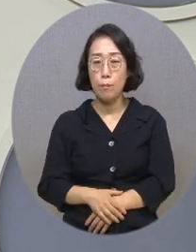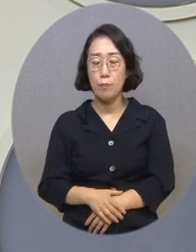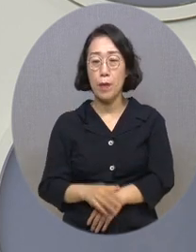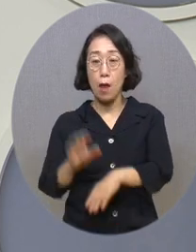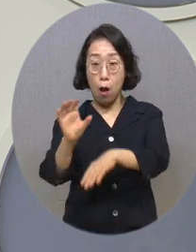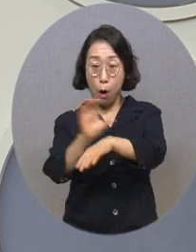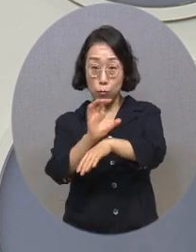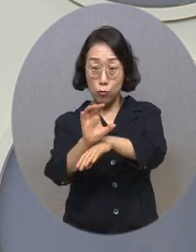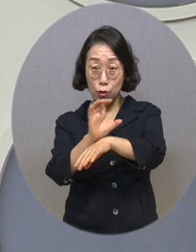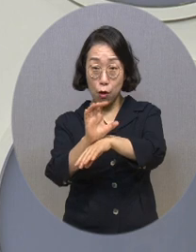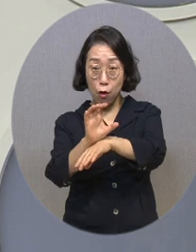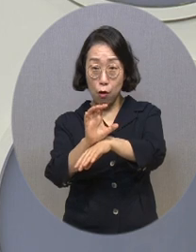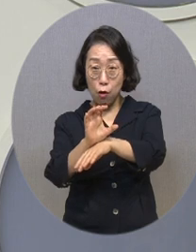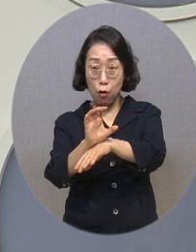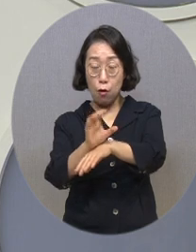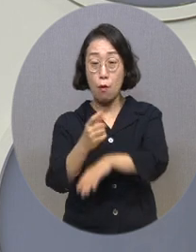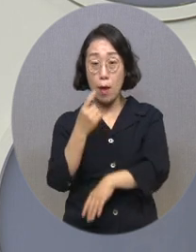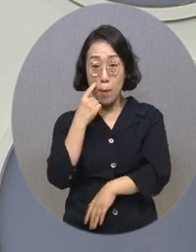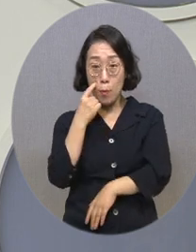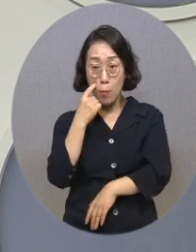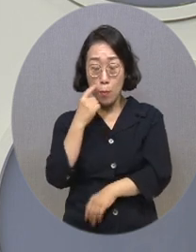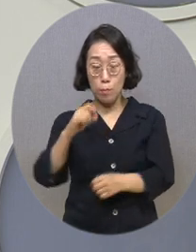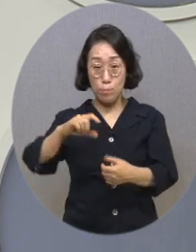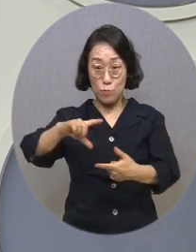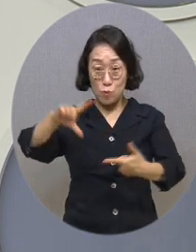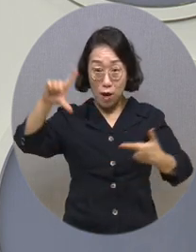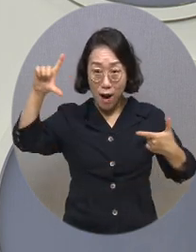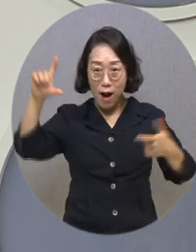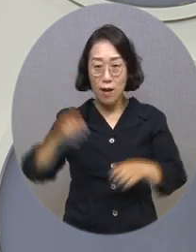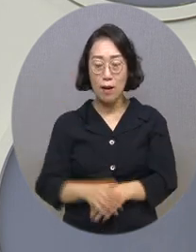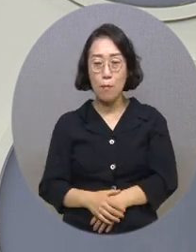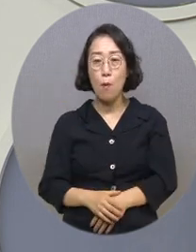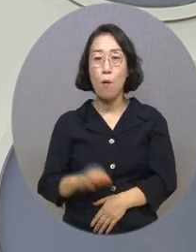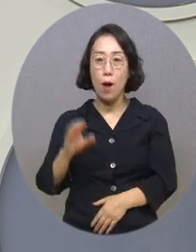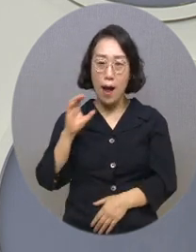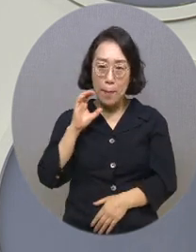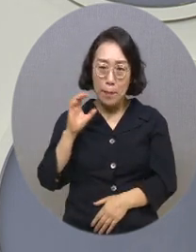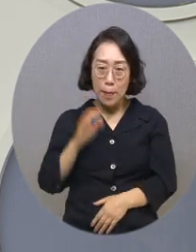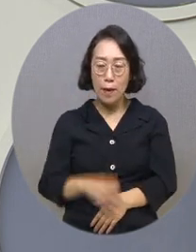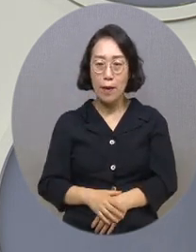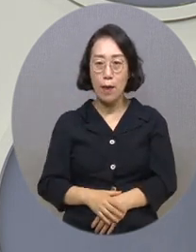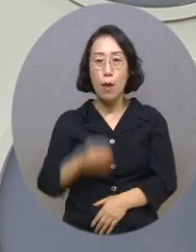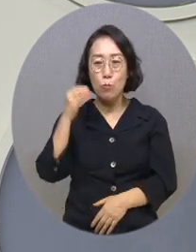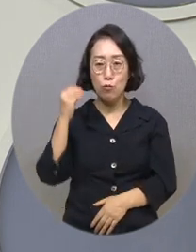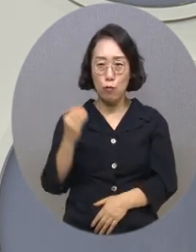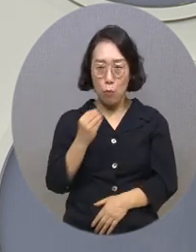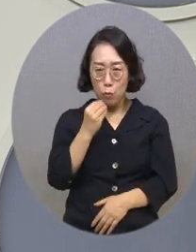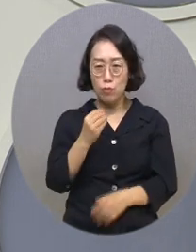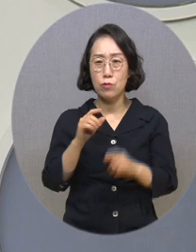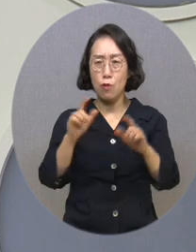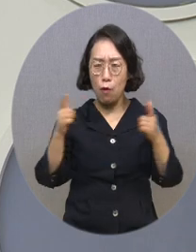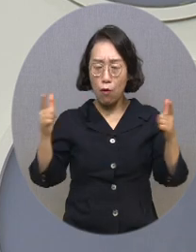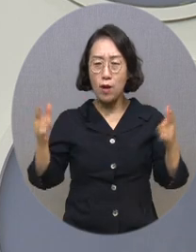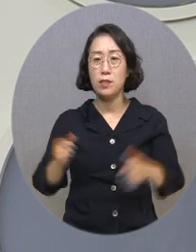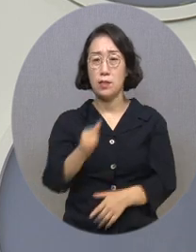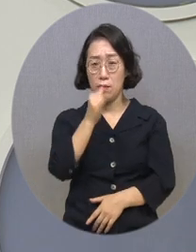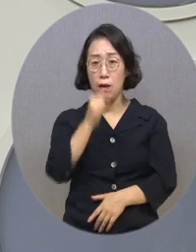컴퓨터에 들어가면은 뭐 블로그도 있고 카페도 있고 뭐 여러 가지 그 즐길 수 있는 공간이 있대요.